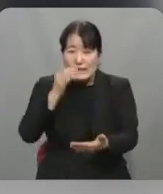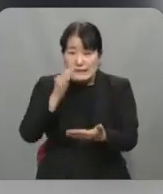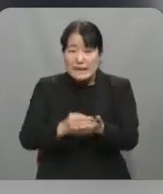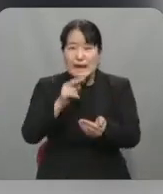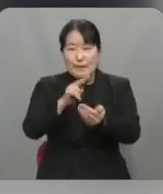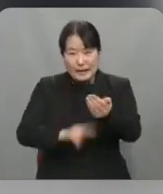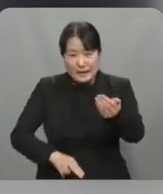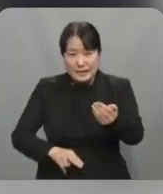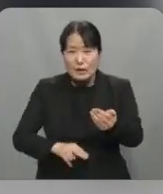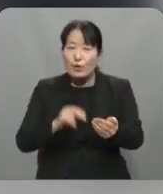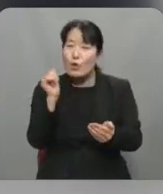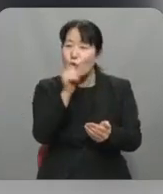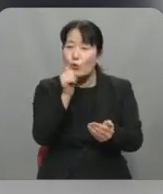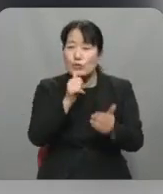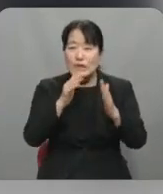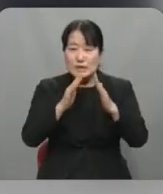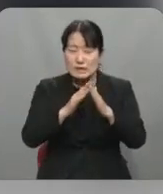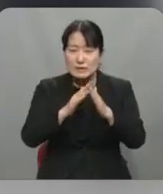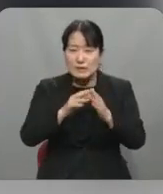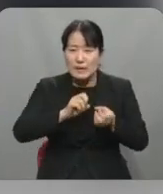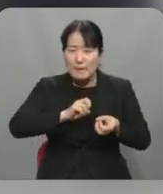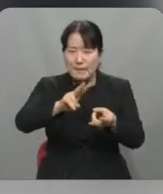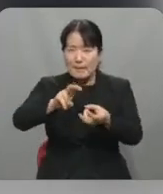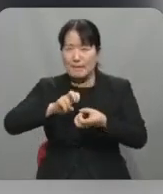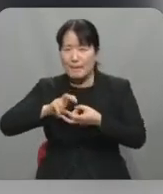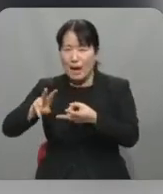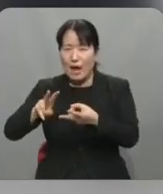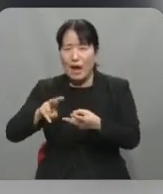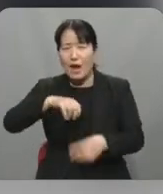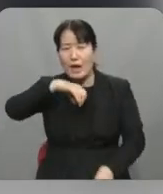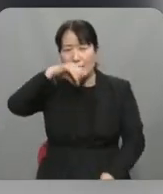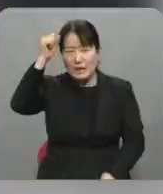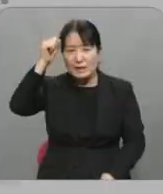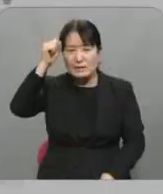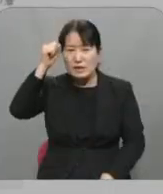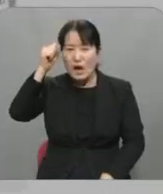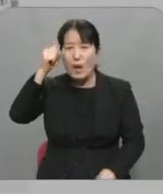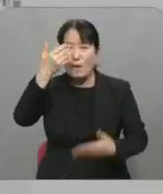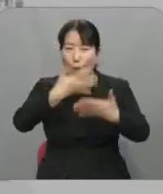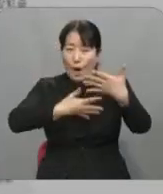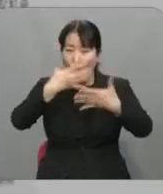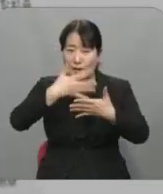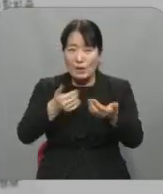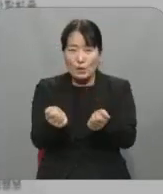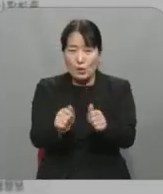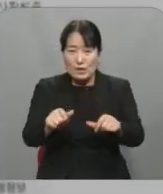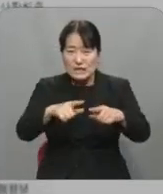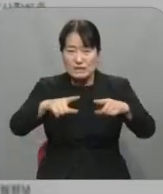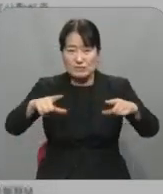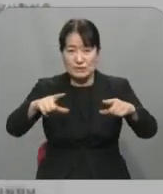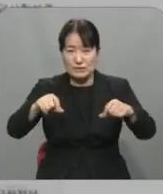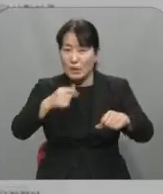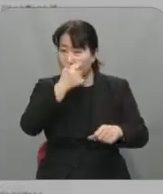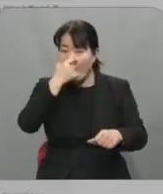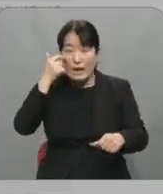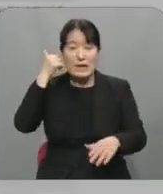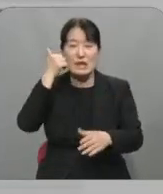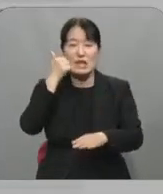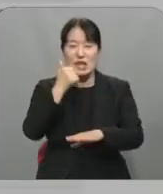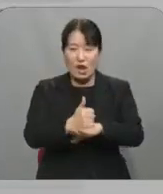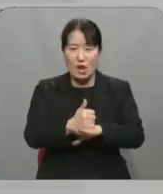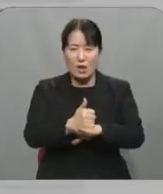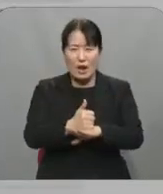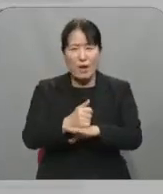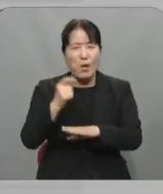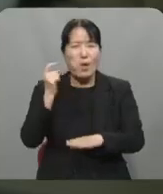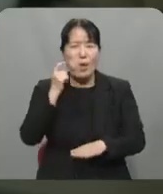공인중개사 등 불특정 다수에게 보낸 아파트 상 첨 조회 화면과 신분증 입니다 확인결과 교묘하게 의